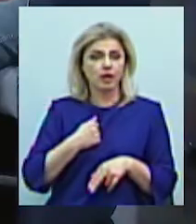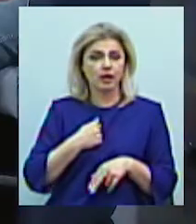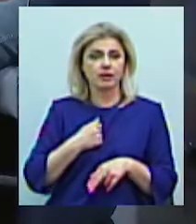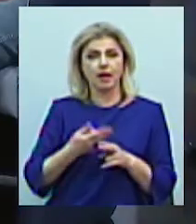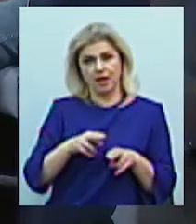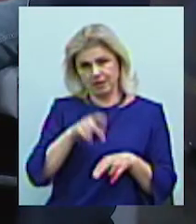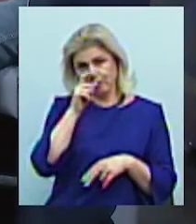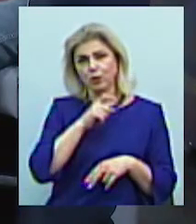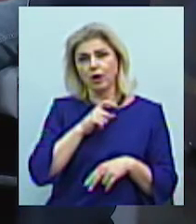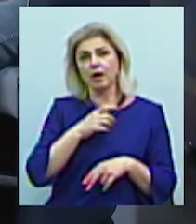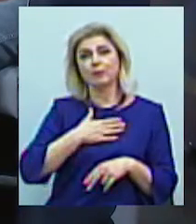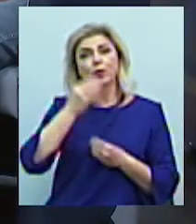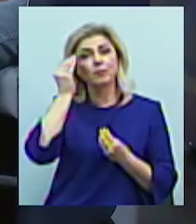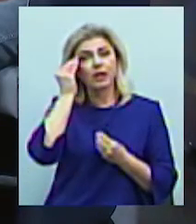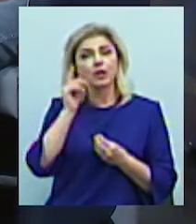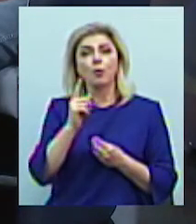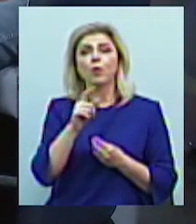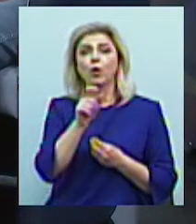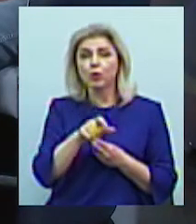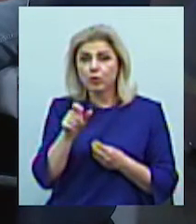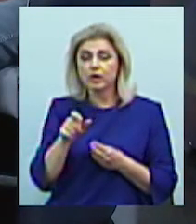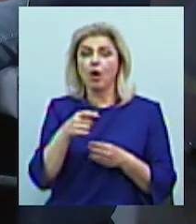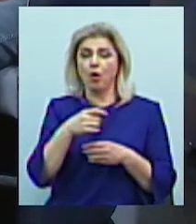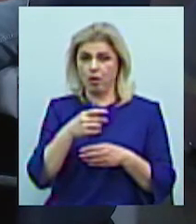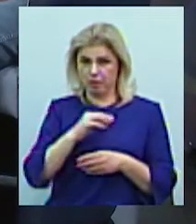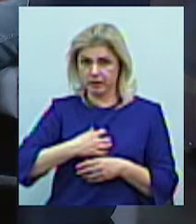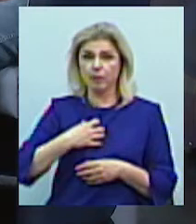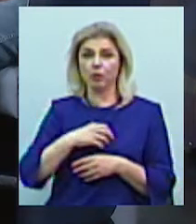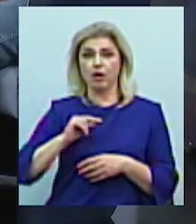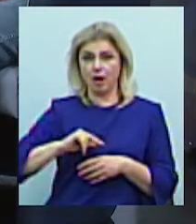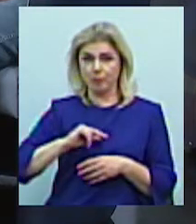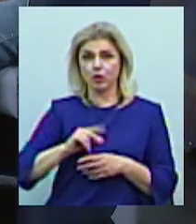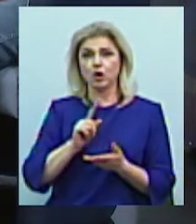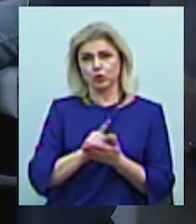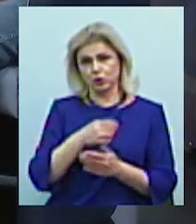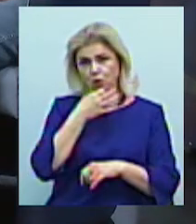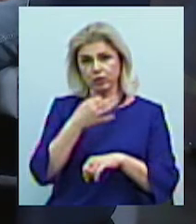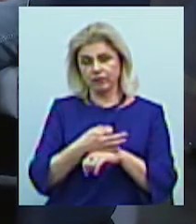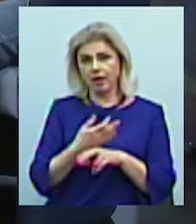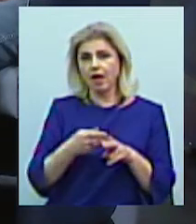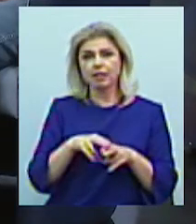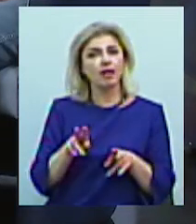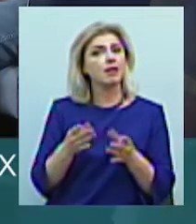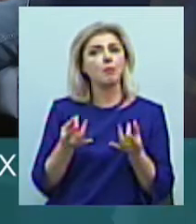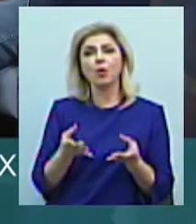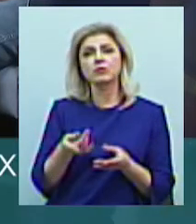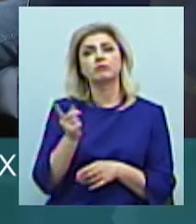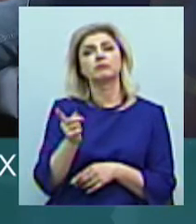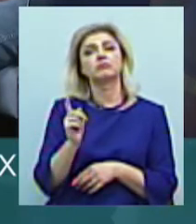это плохо. Потому что лица все-таки должны нести ответственность. Ответственность – это не просто пальчиком погрозить. Это,